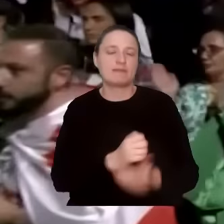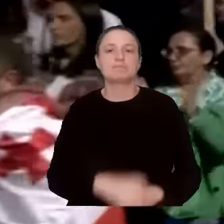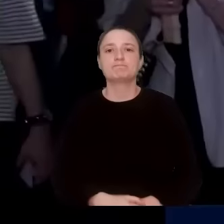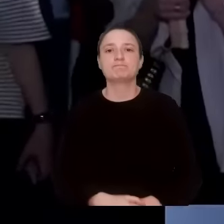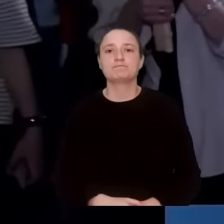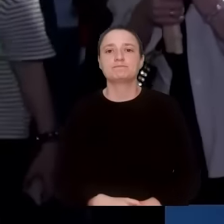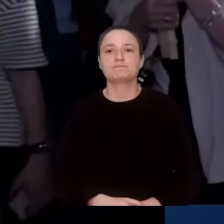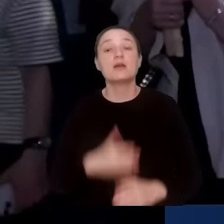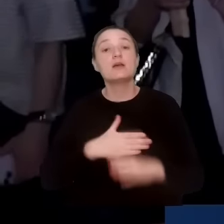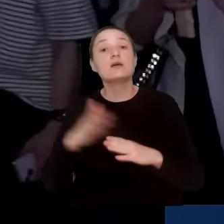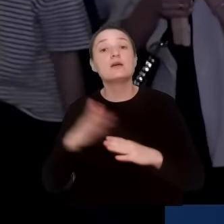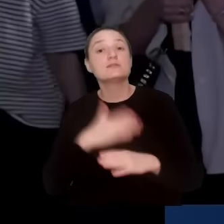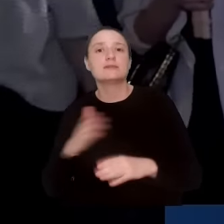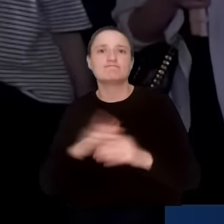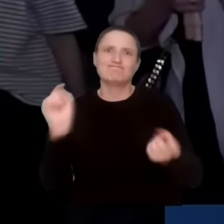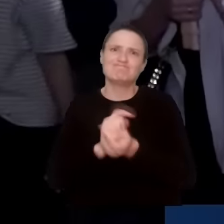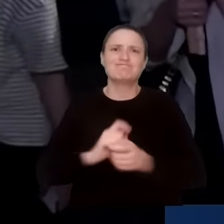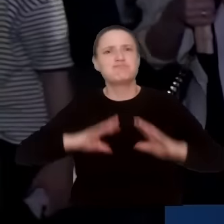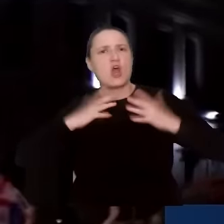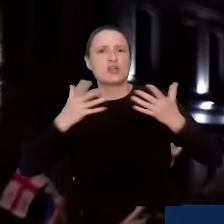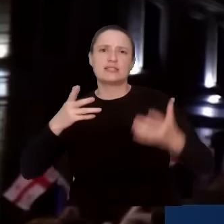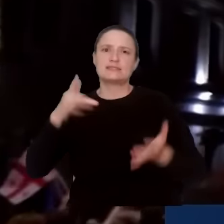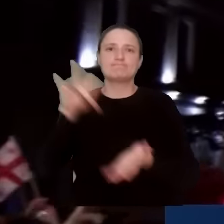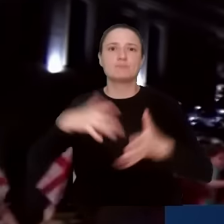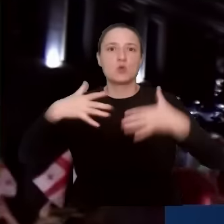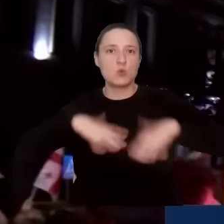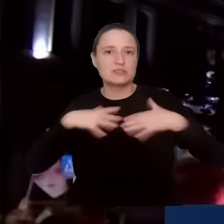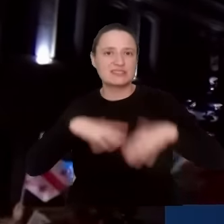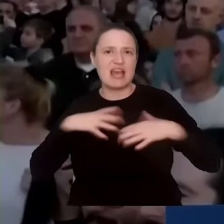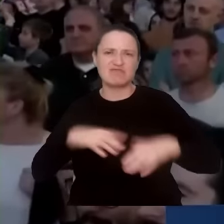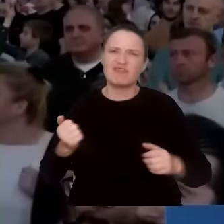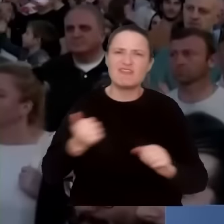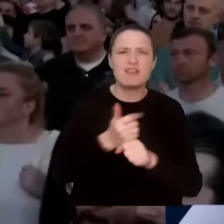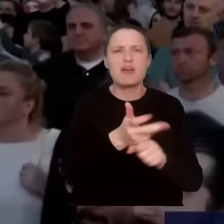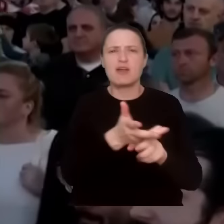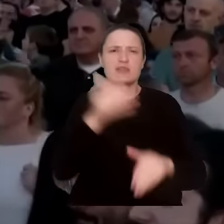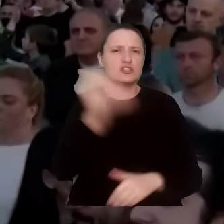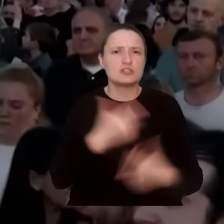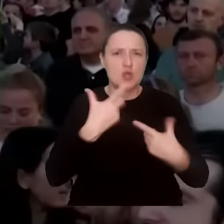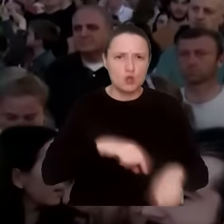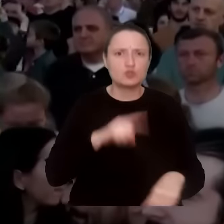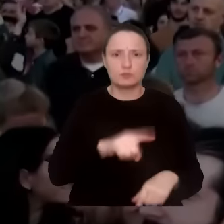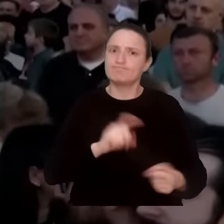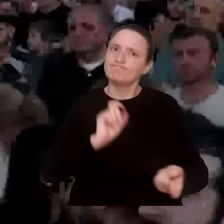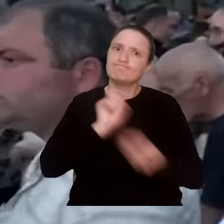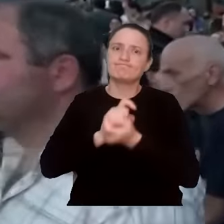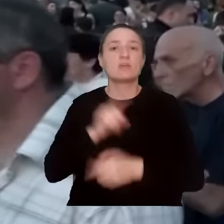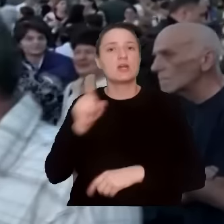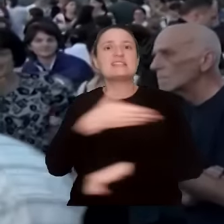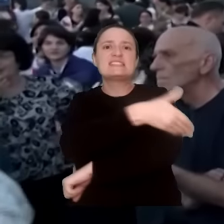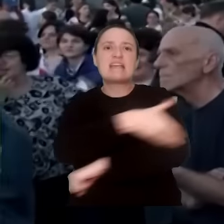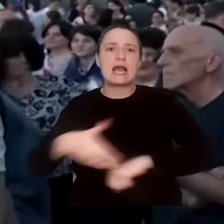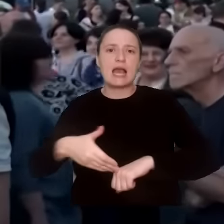Ciąg dalszy protestów w Gruzji. Wielotysięczny tłum po raz kolejny wyszedł na ulicę Tbilisi, by wyrazić niezadowolenie wobec ustawy o zagranicznych agentach.